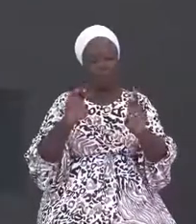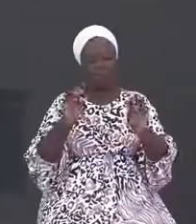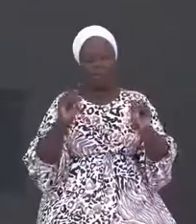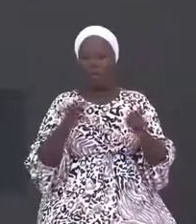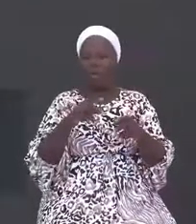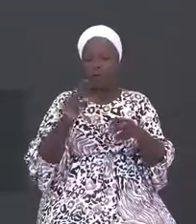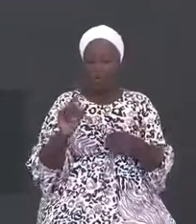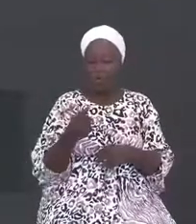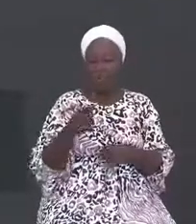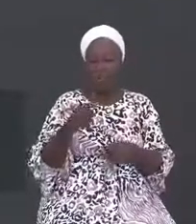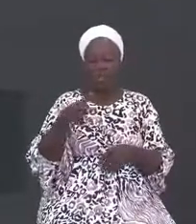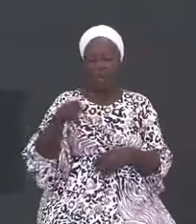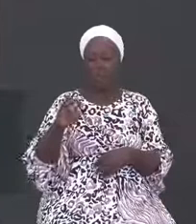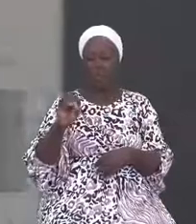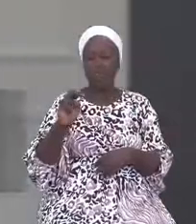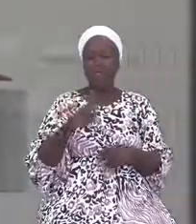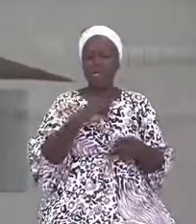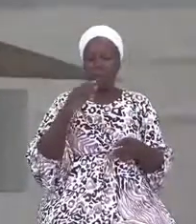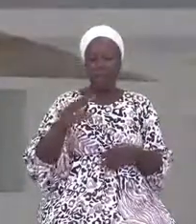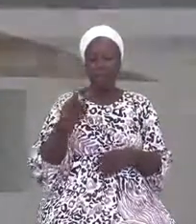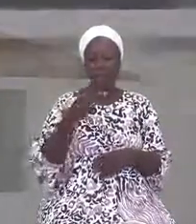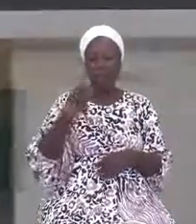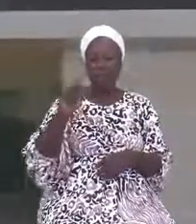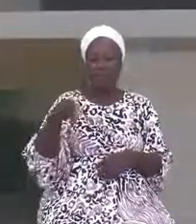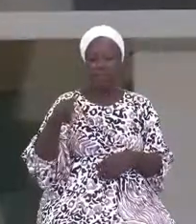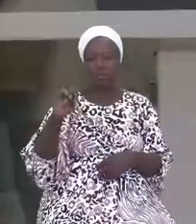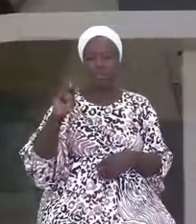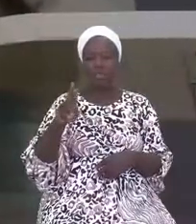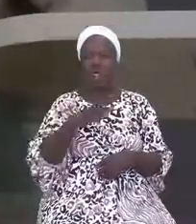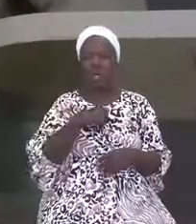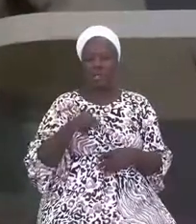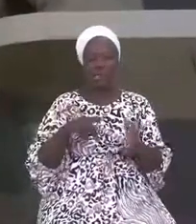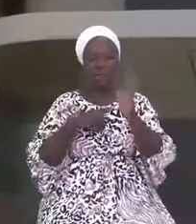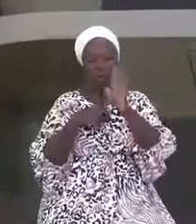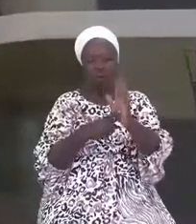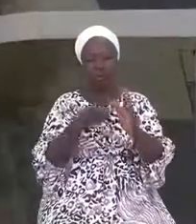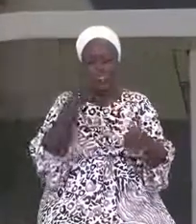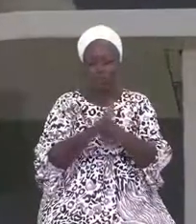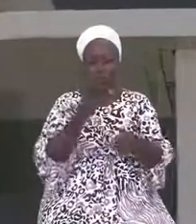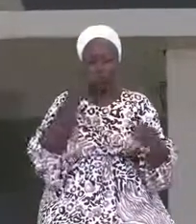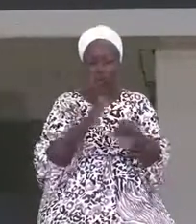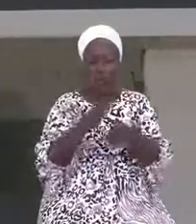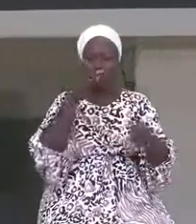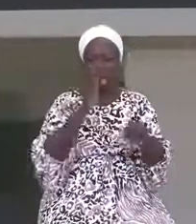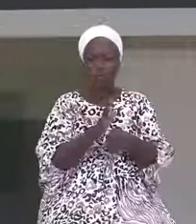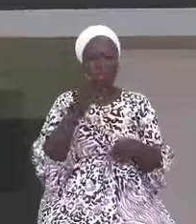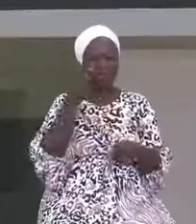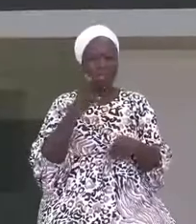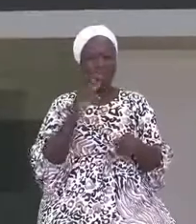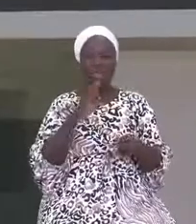Pierre, 2e Pierre. Voyez Apocalypse et voyez promesses, cherchez les promesses, les promesses.